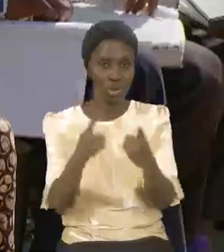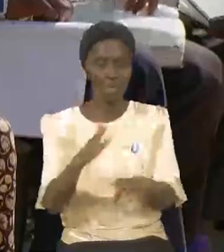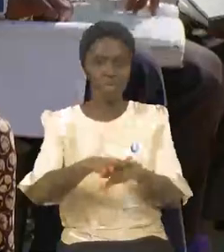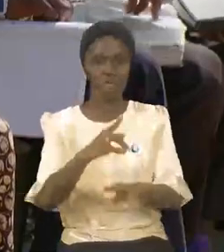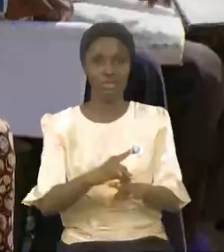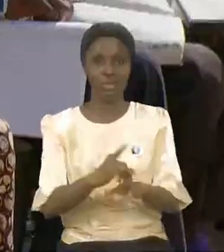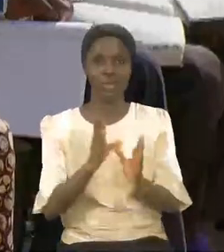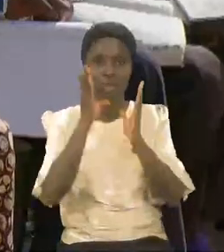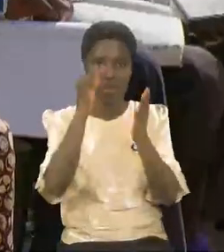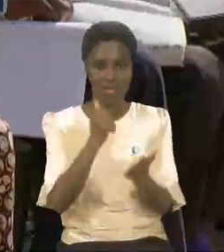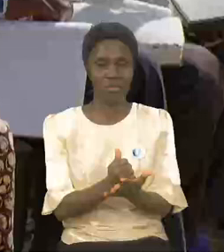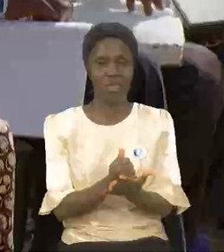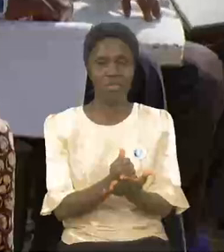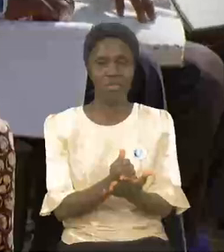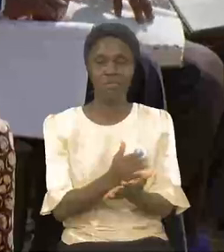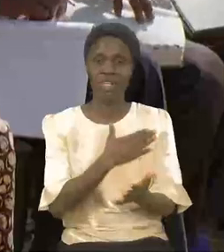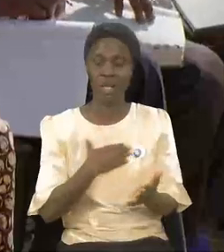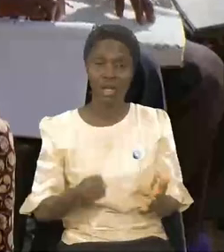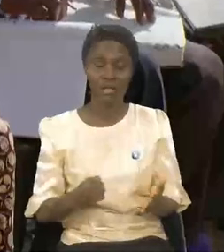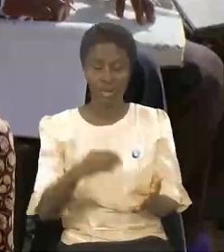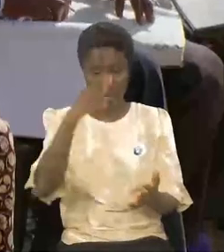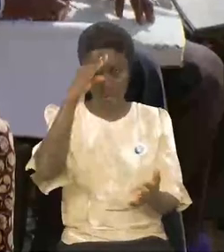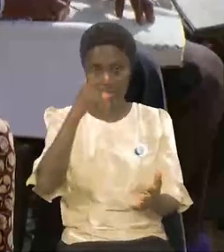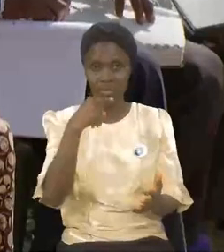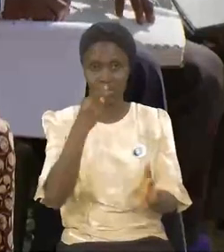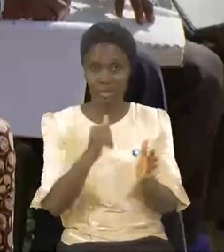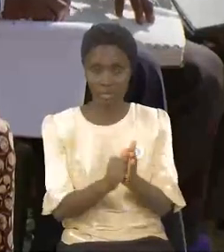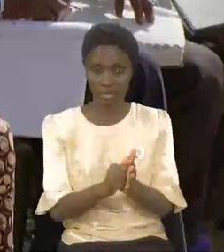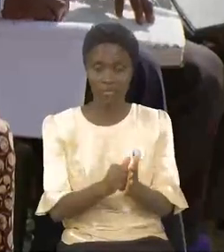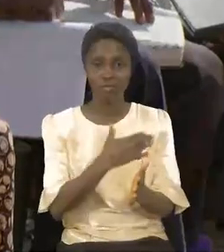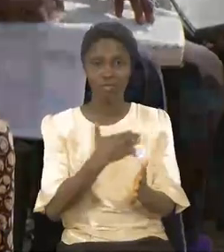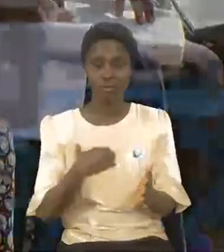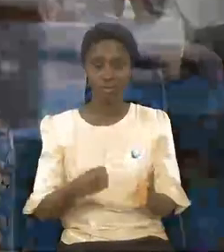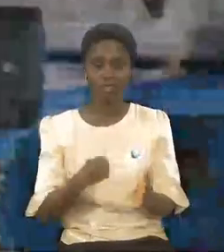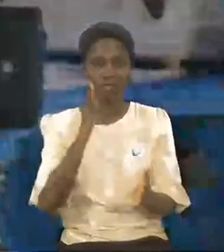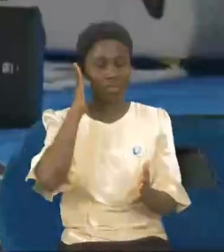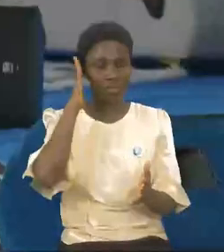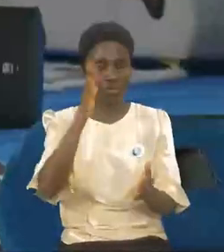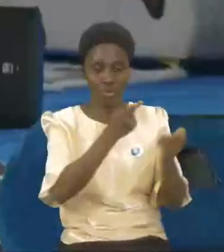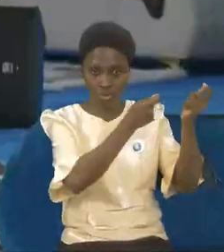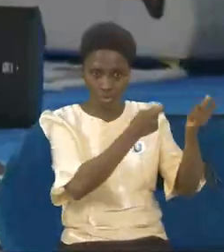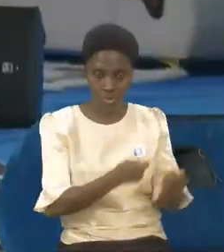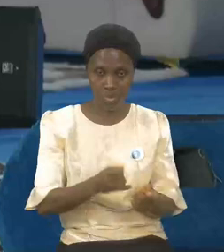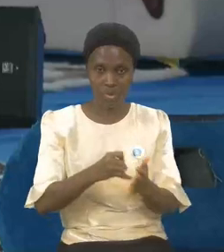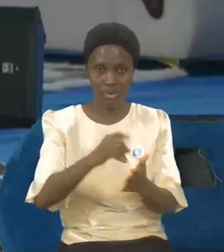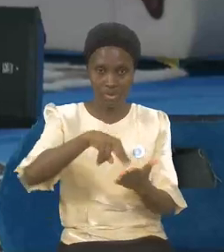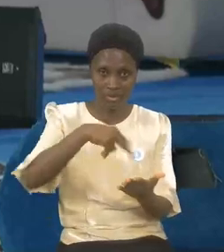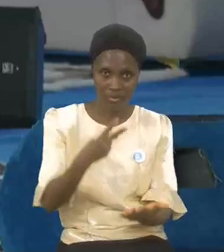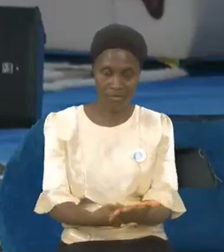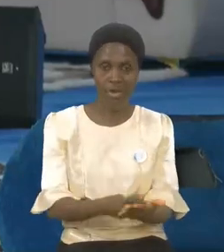au ciel lorsque la grande tribulation aura lieu sur terre ici. Quelqu'un l'a dit, amen. Et puis dit,